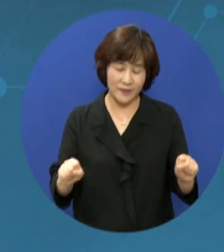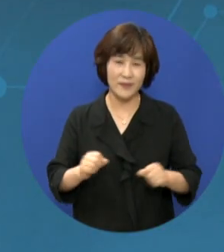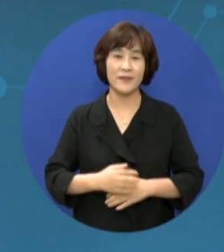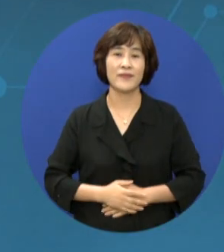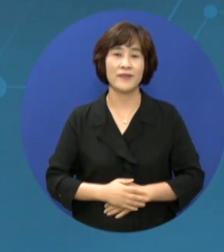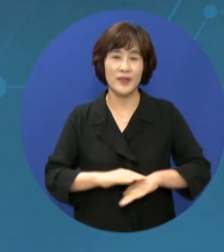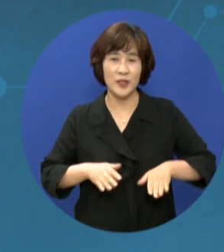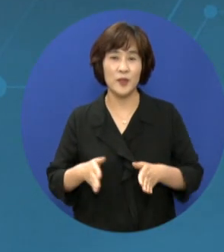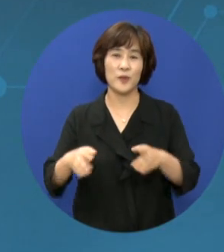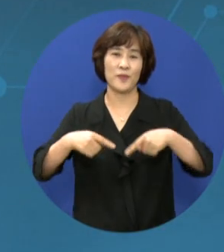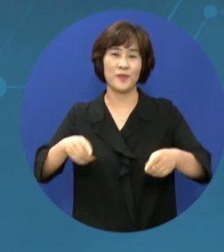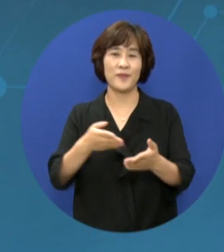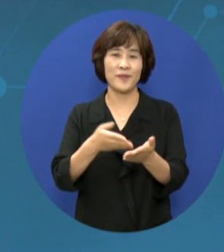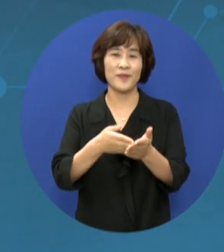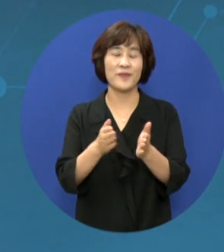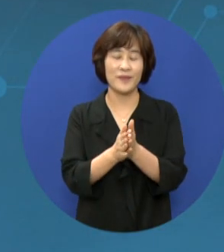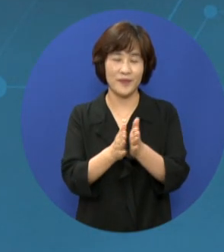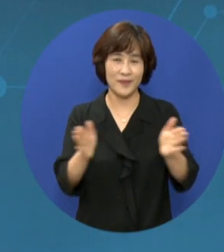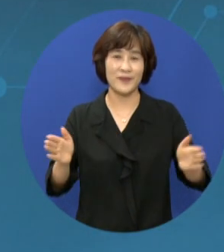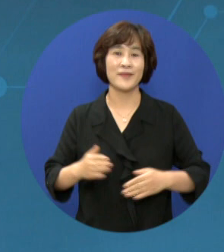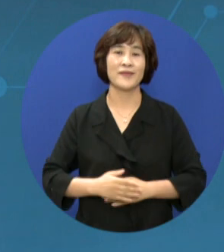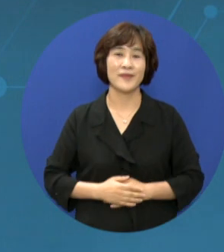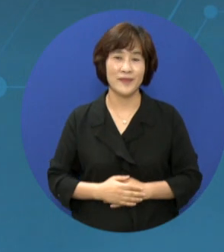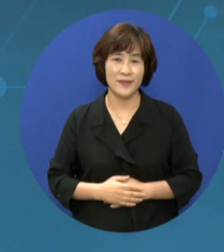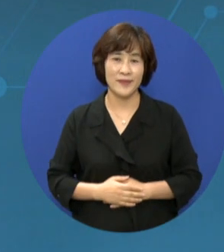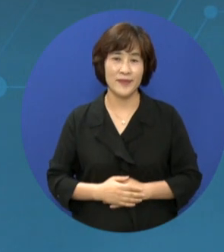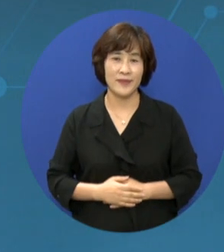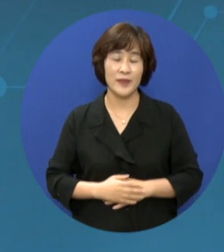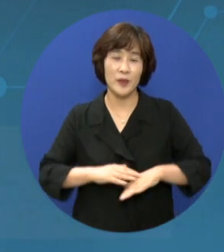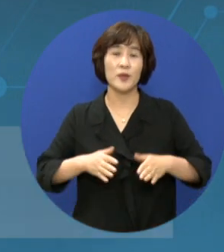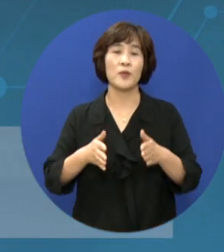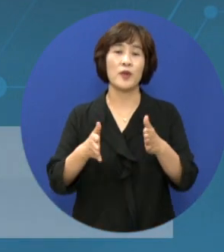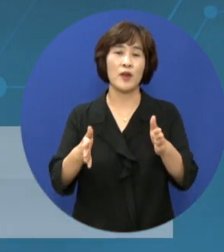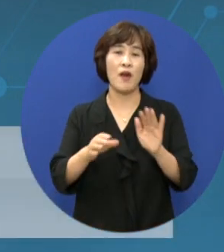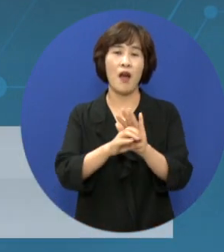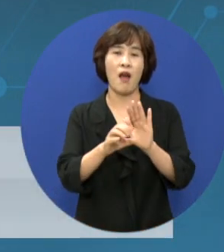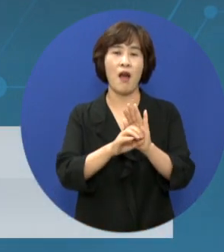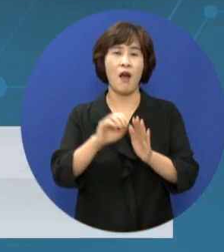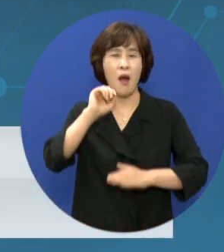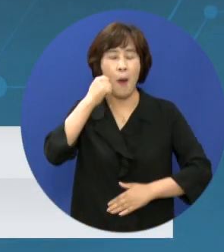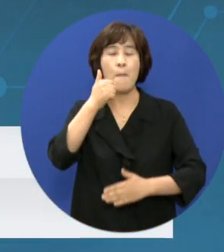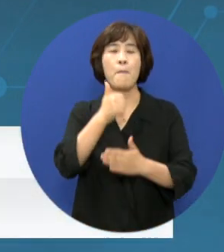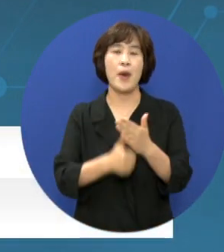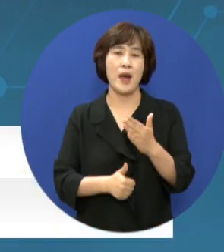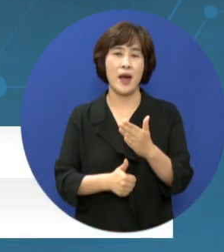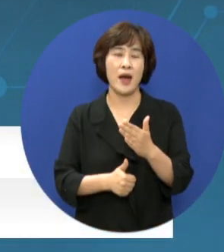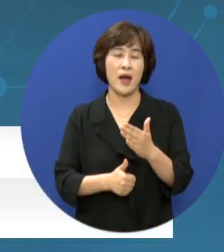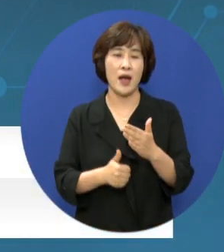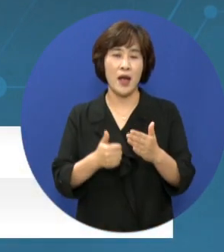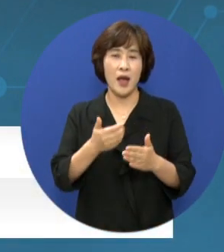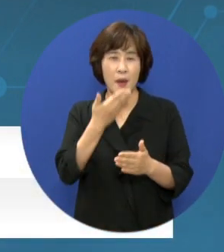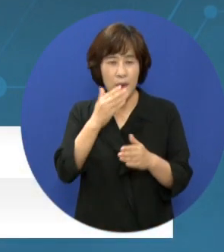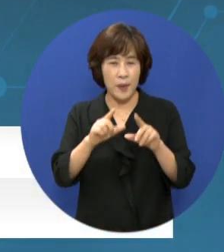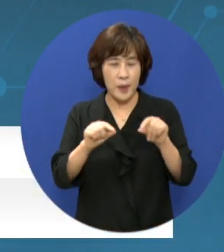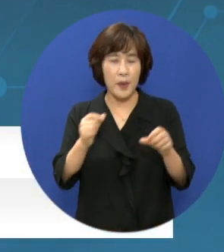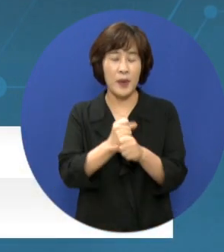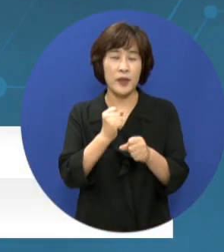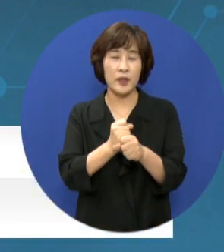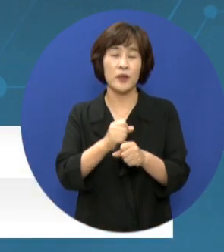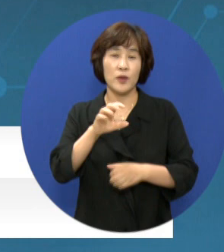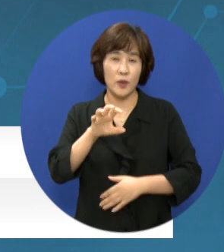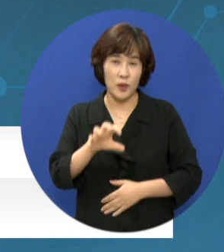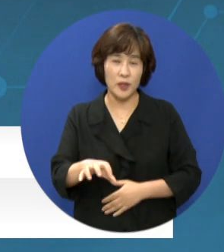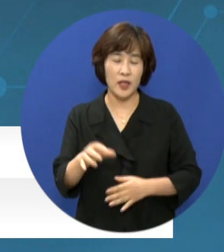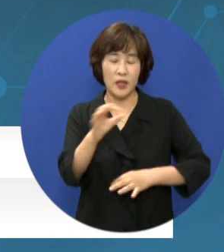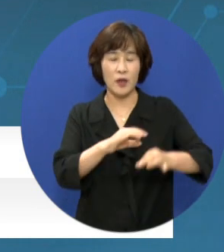여러분 안녕하십니까 생명의 땅 흡연 전남도 정 씁니다 전남도가 코로나 입으로 어려움을 겪고 있는 식품위생업소 에